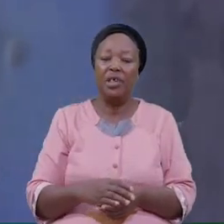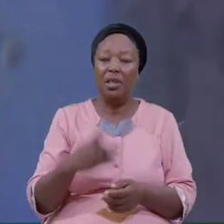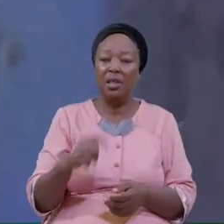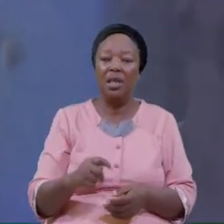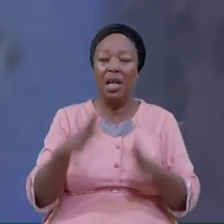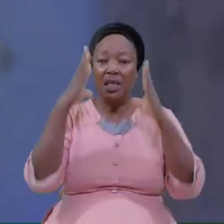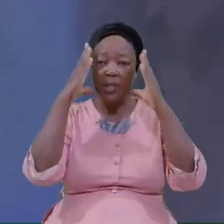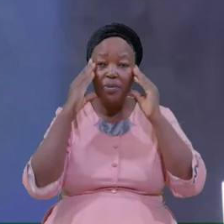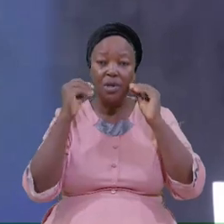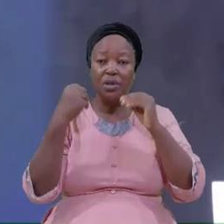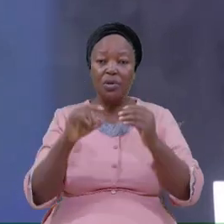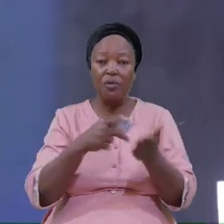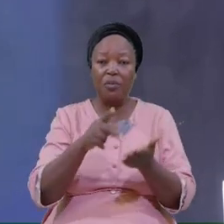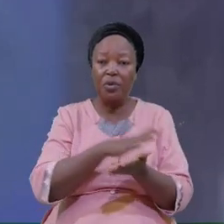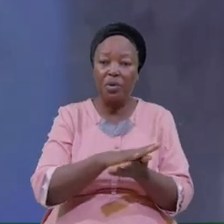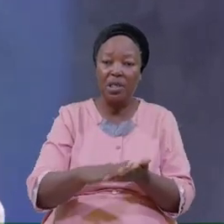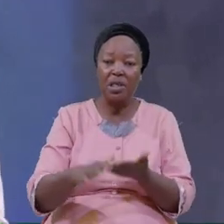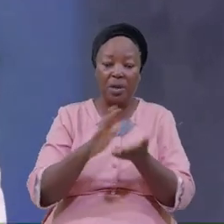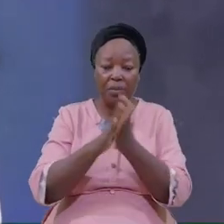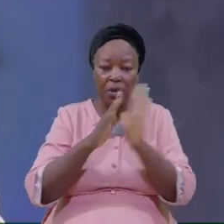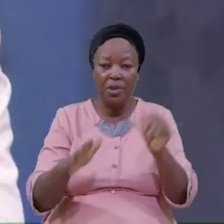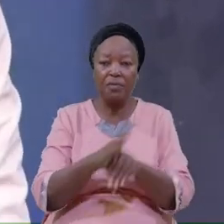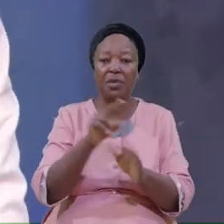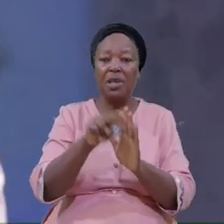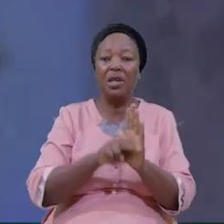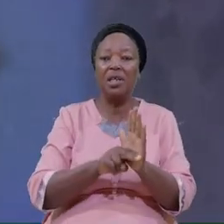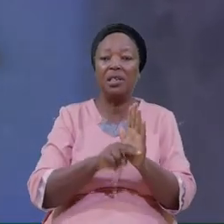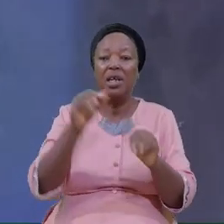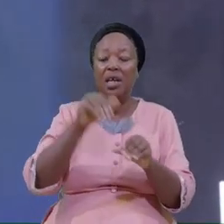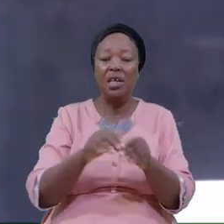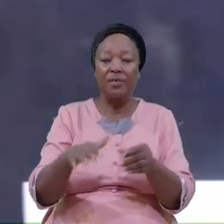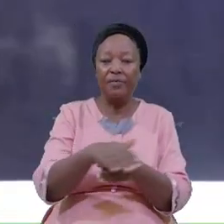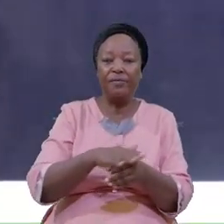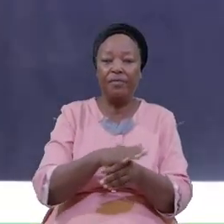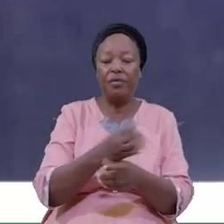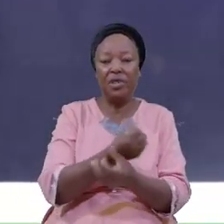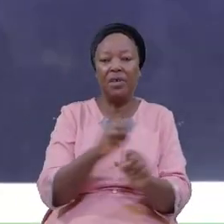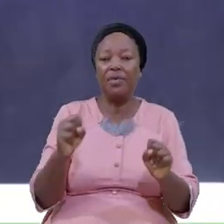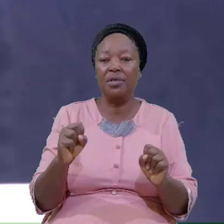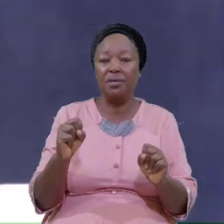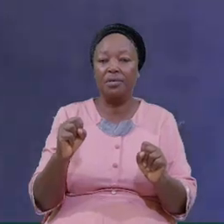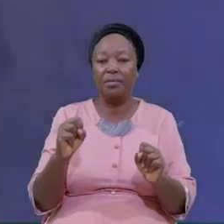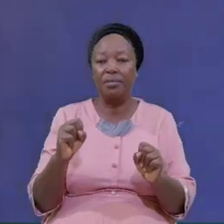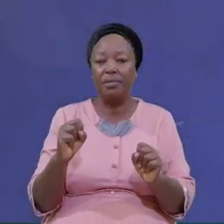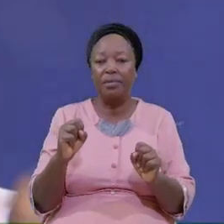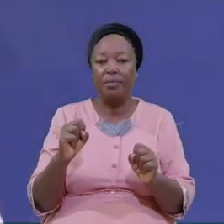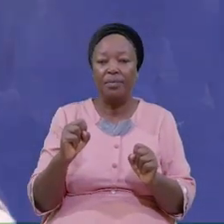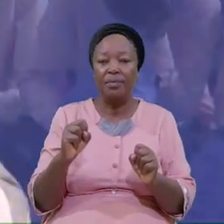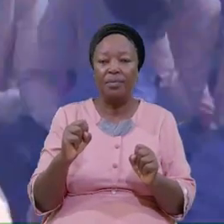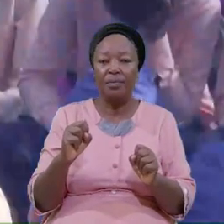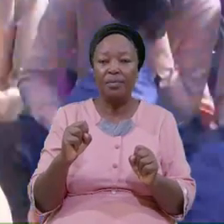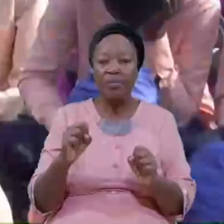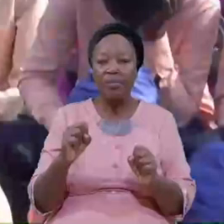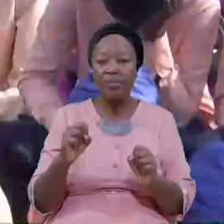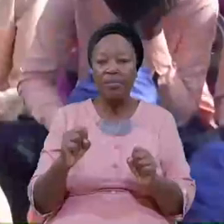purity, peacefulness, in full salvation. L'expérience de la pureté, de la paix, dans le plein salut. In Matthew